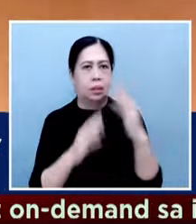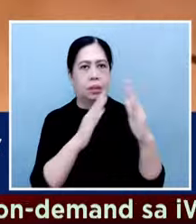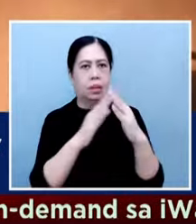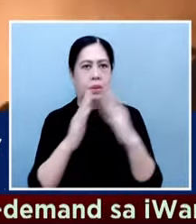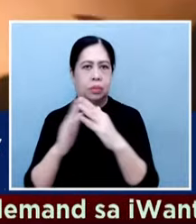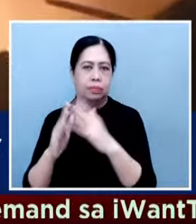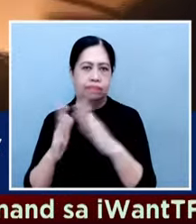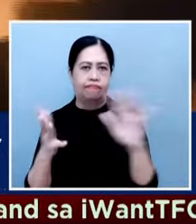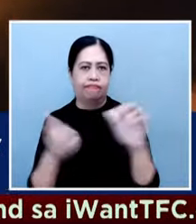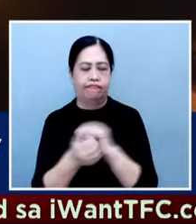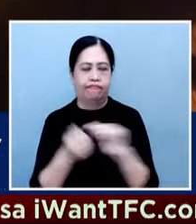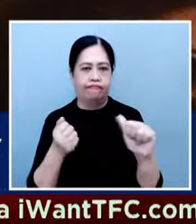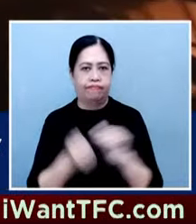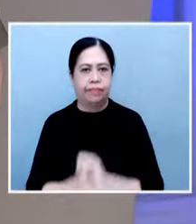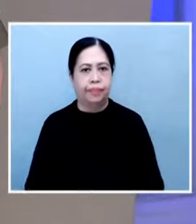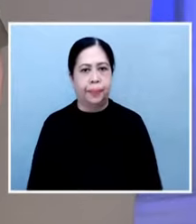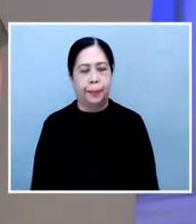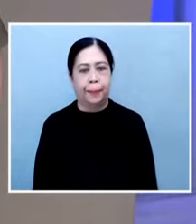natupok.